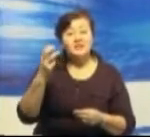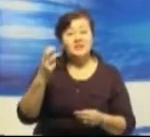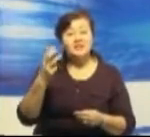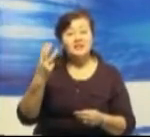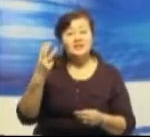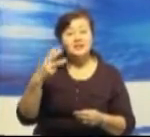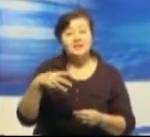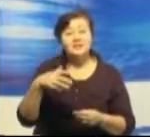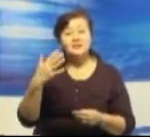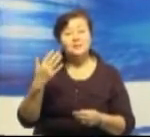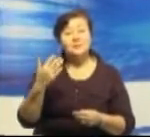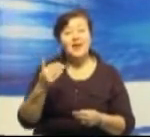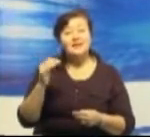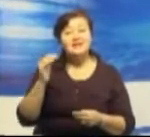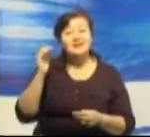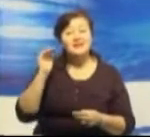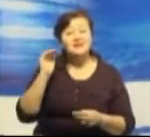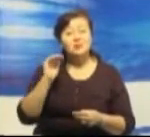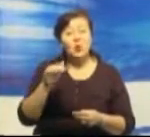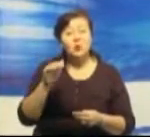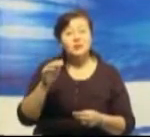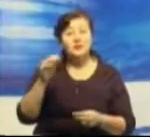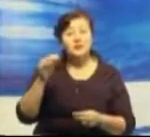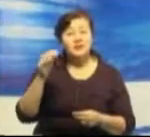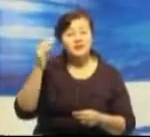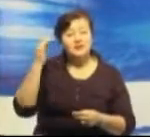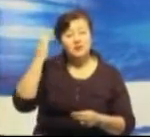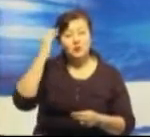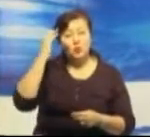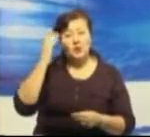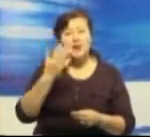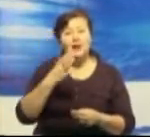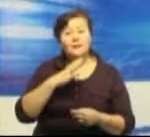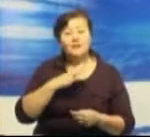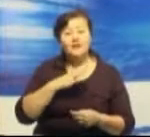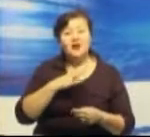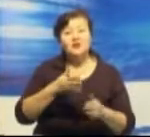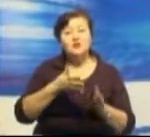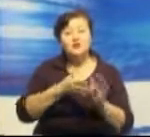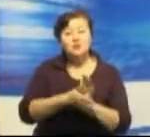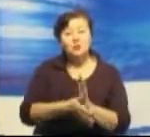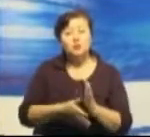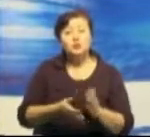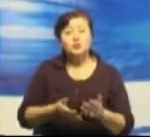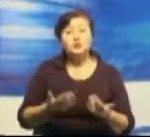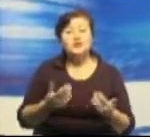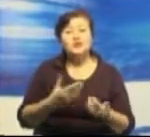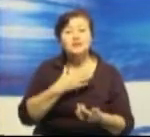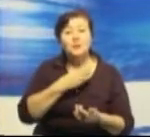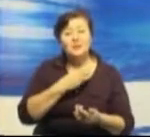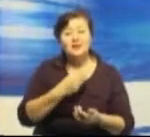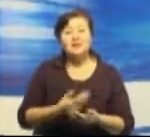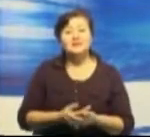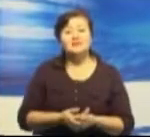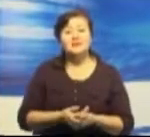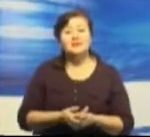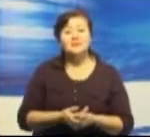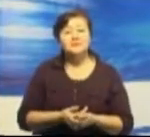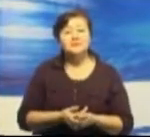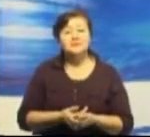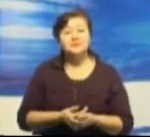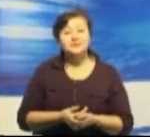358 тысяч тонн твердого топлива. Согласно заключенным договором ведется поставка угля на котельные.